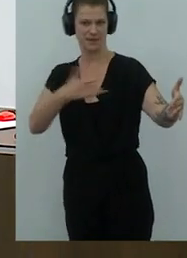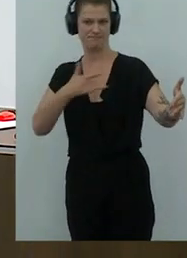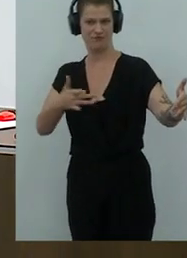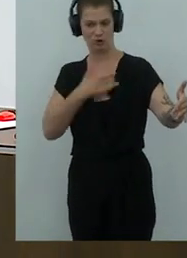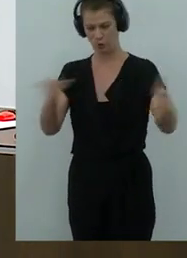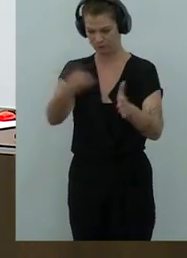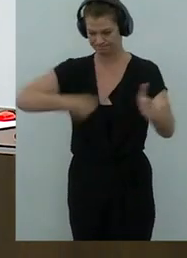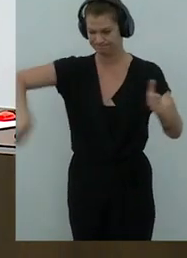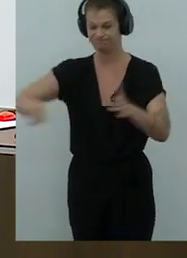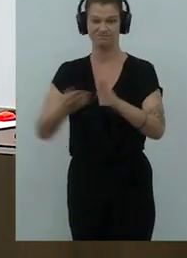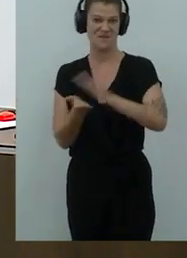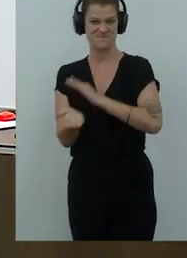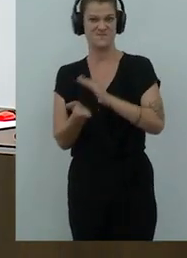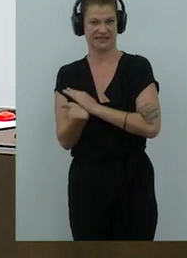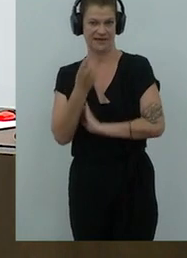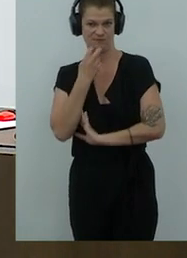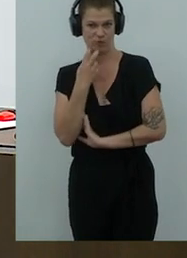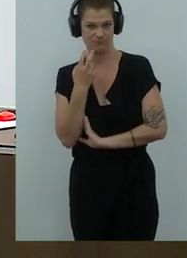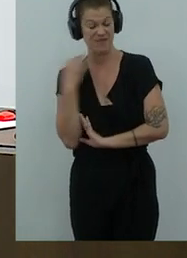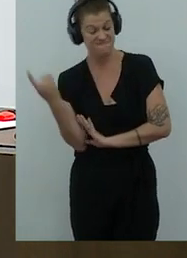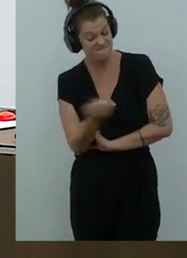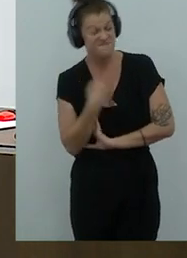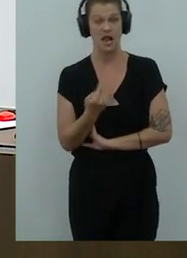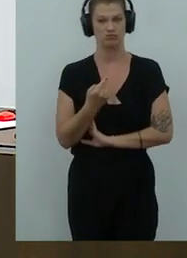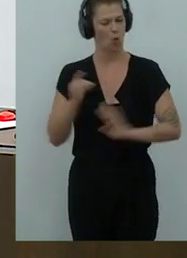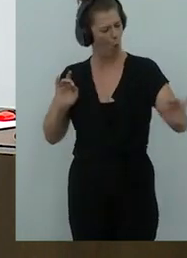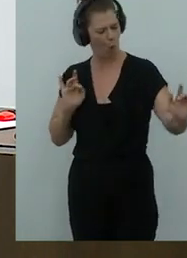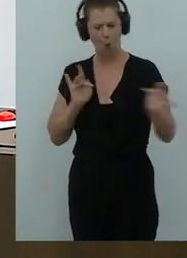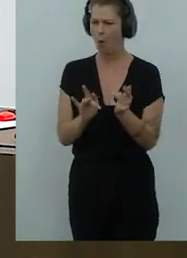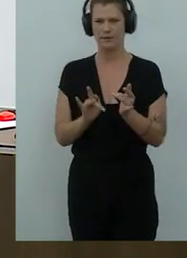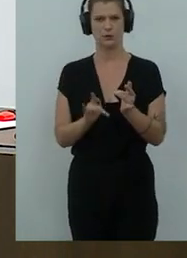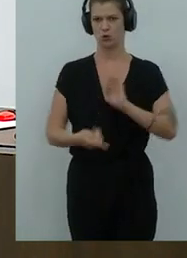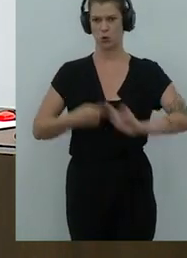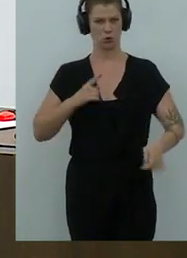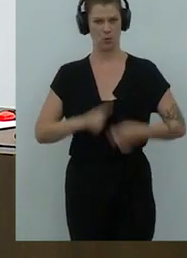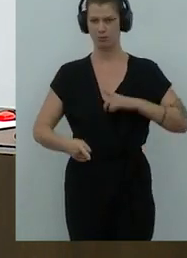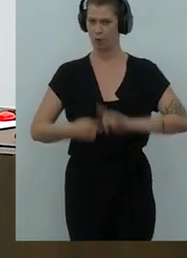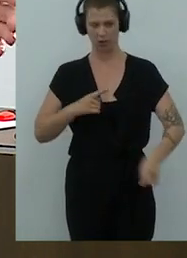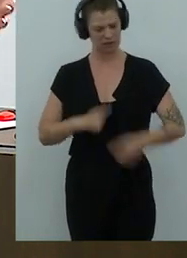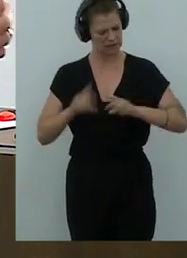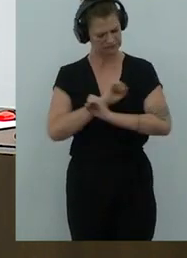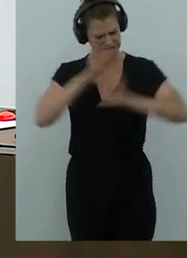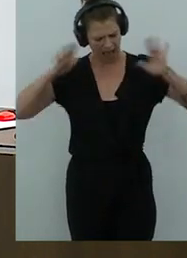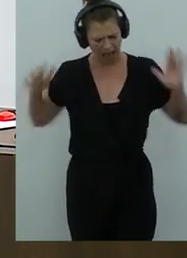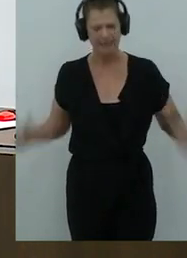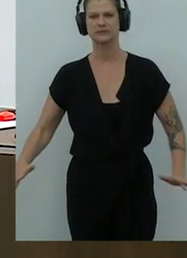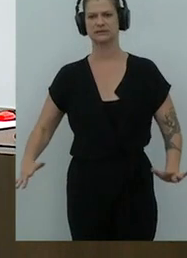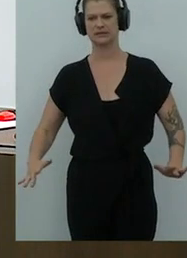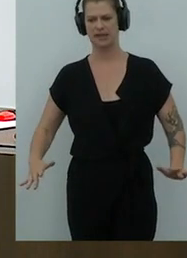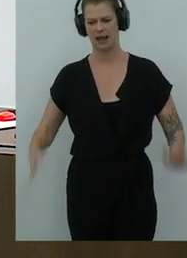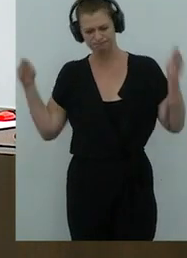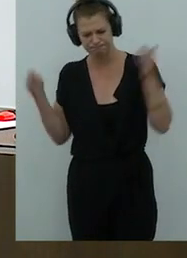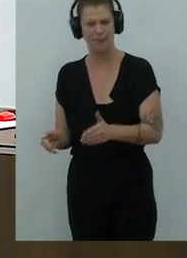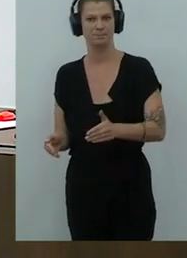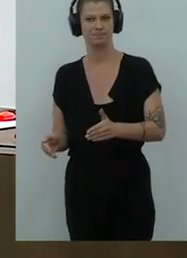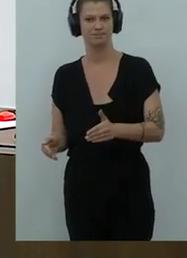und alle, die bei uns im Bundesland wohnen, werden wir unsere Oppositionspolitik anlegen. Diese Regierung hat aufgrund des Regierungsprogramms